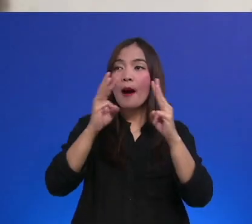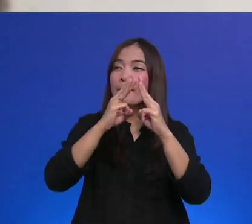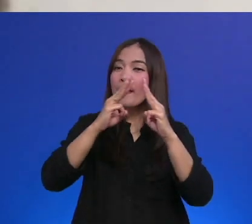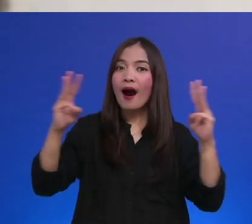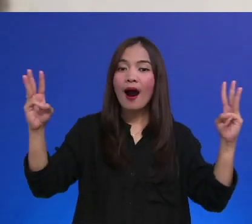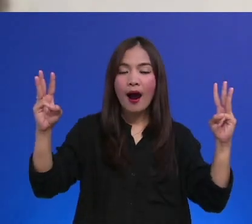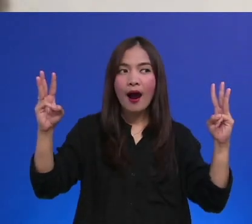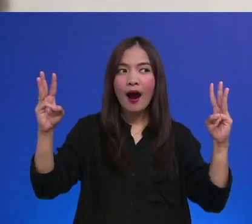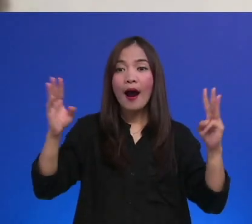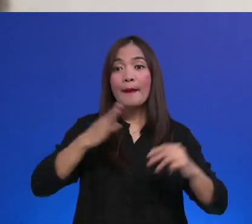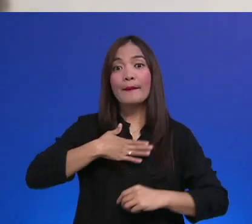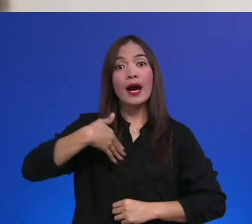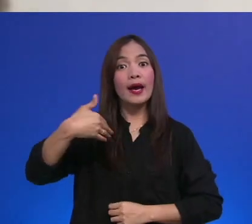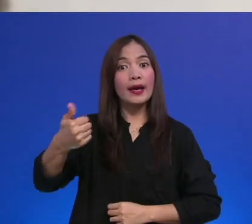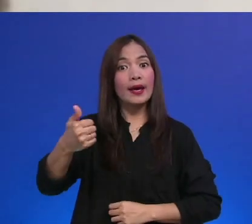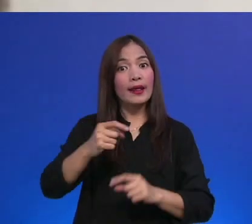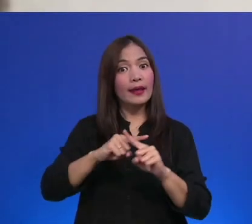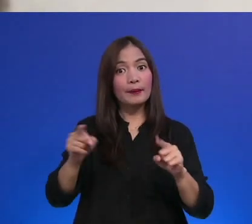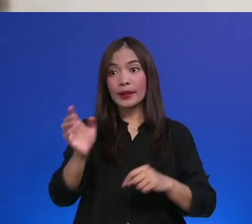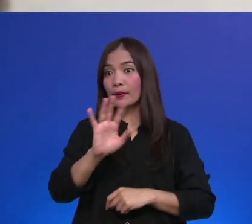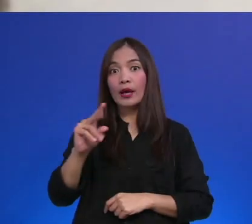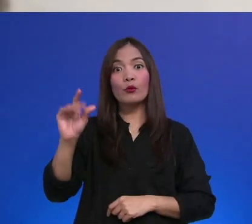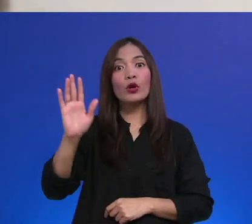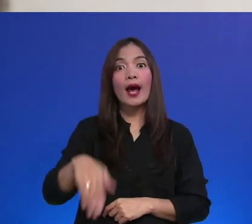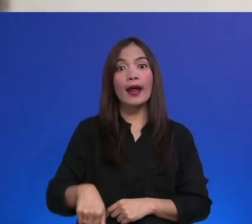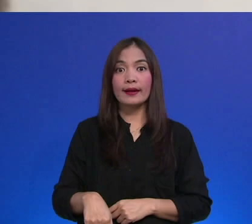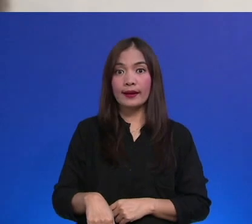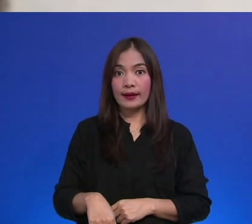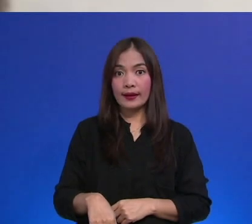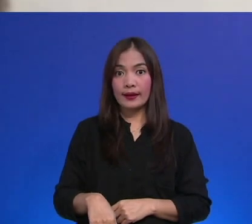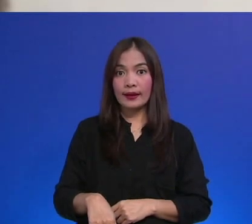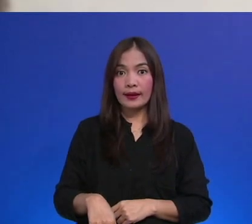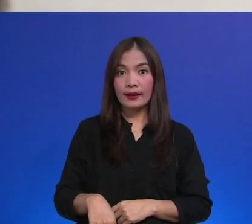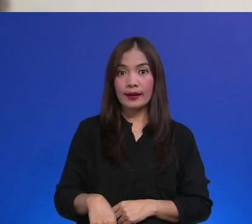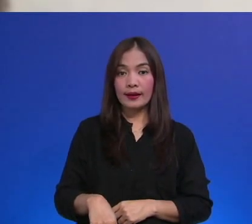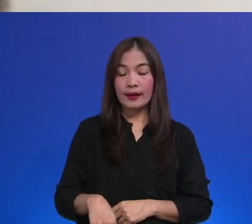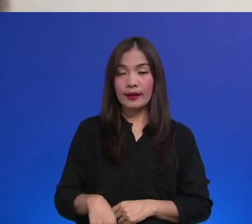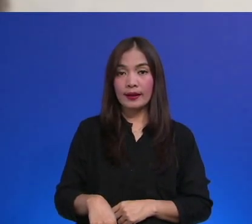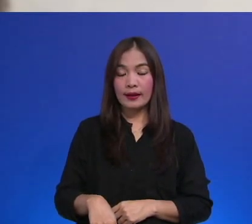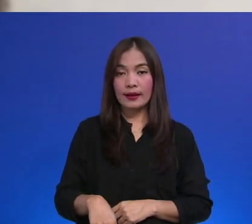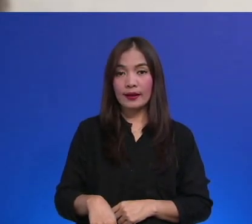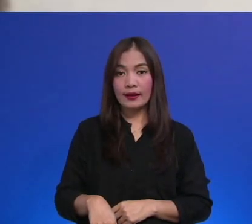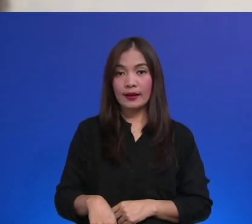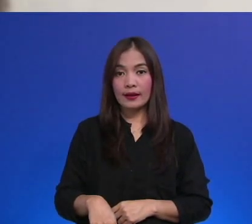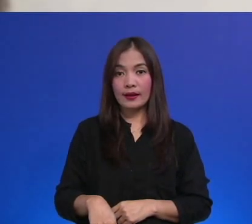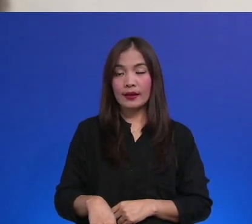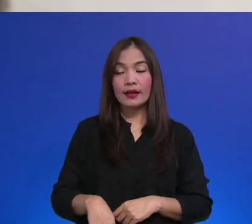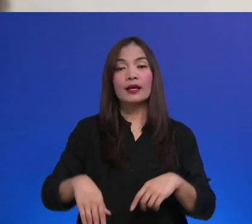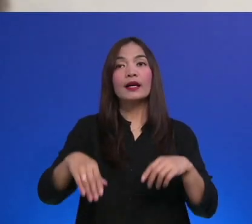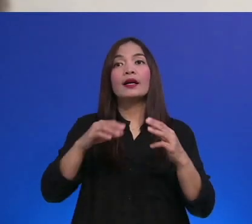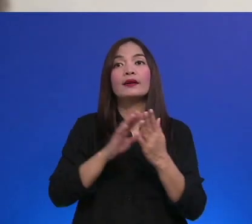tetapi Allah tidak murahan nah ini karena